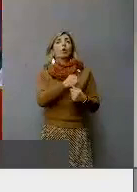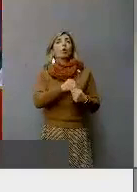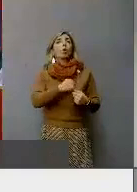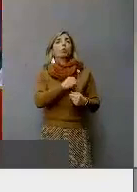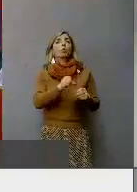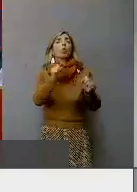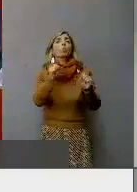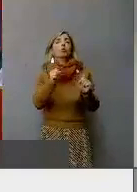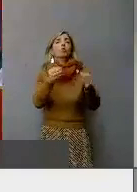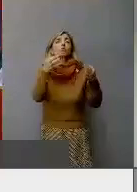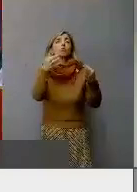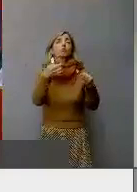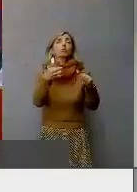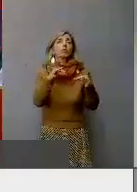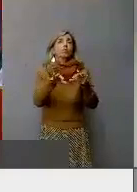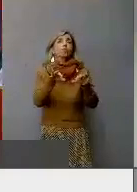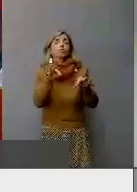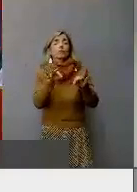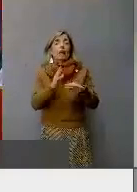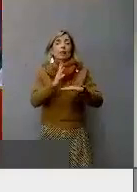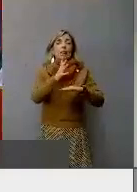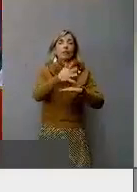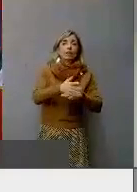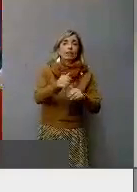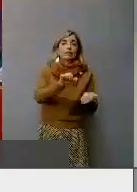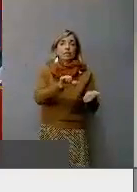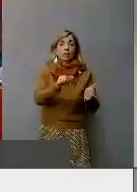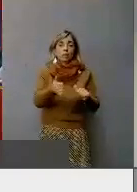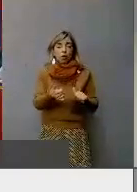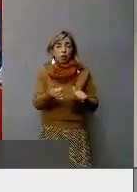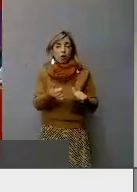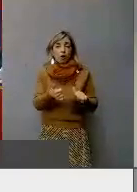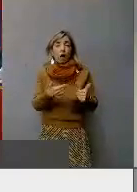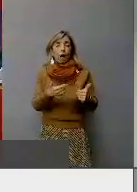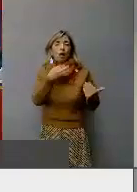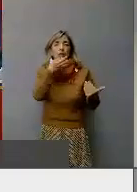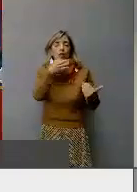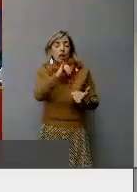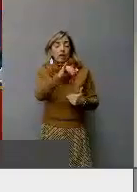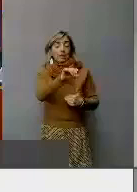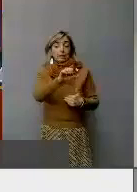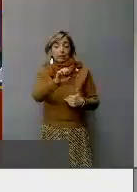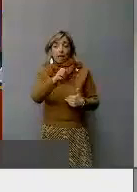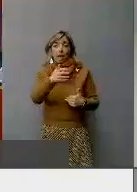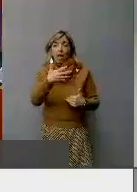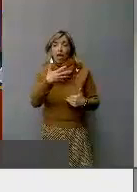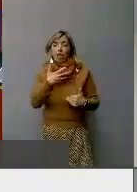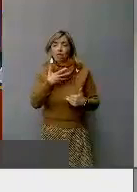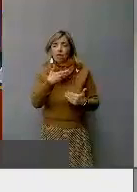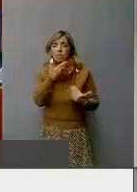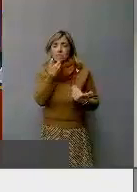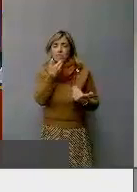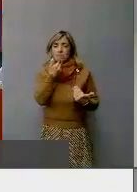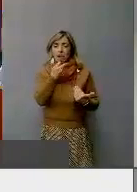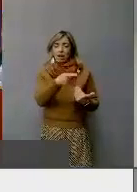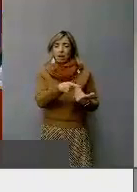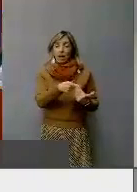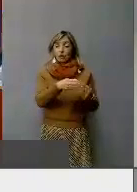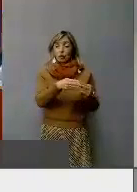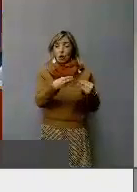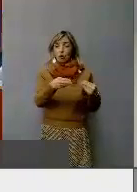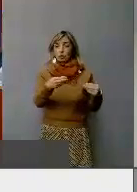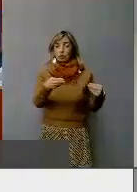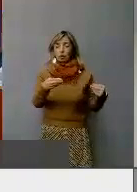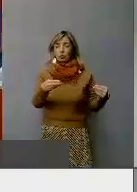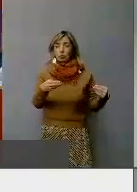partendo dal fatto che l'idea delle lacune in se stesso e che uno strumento così come dire